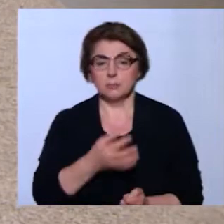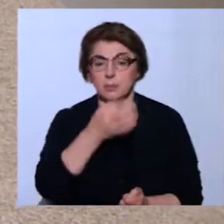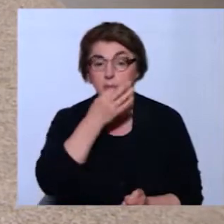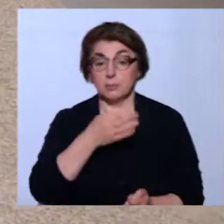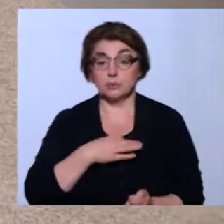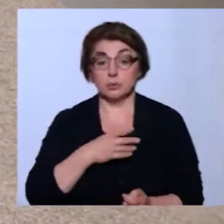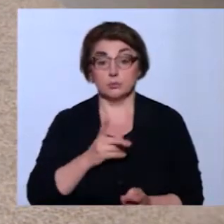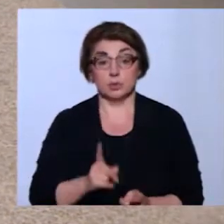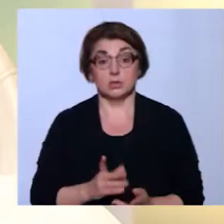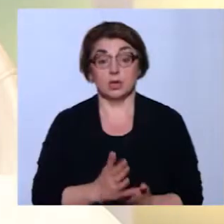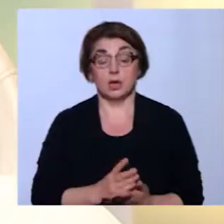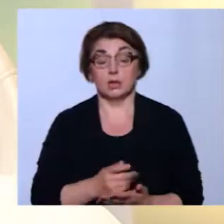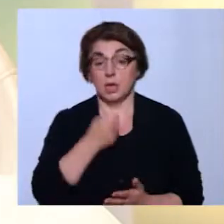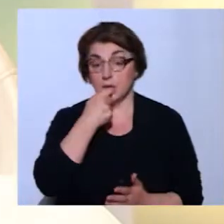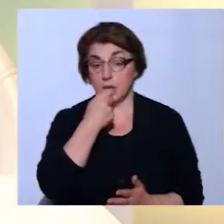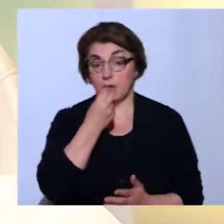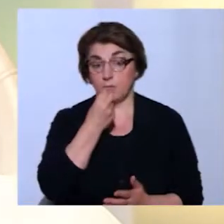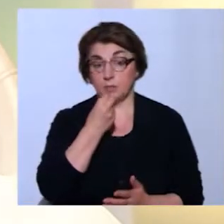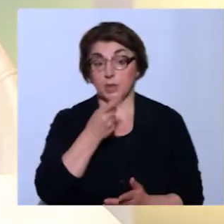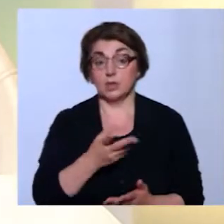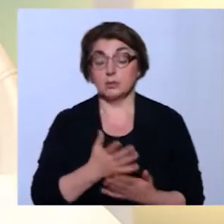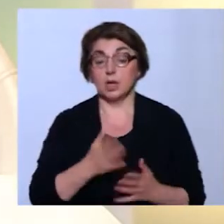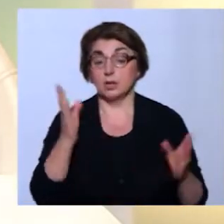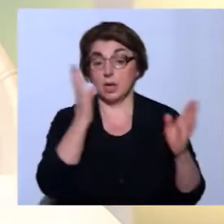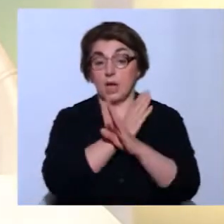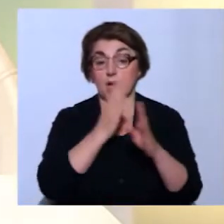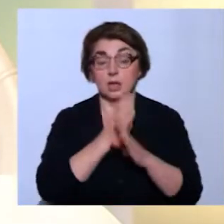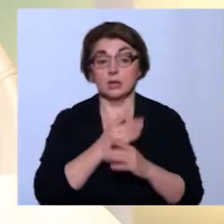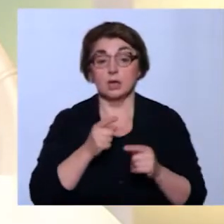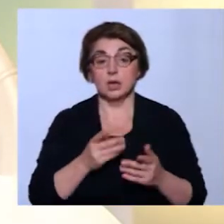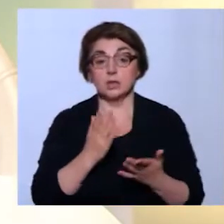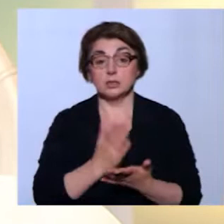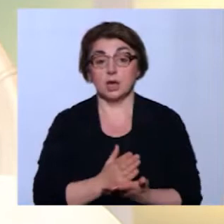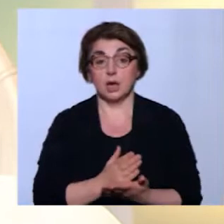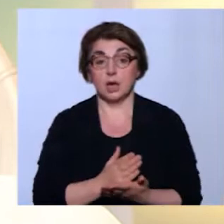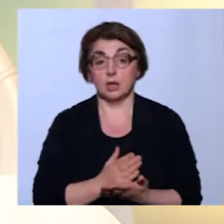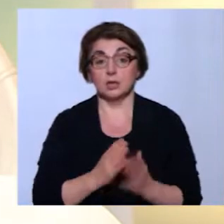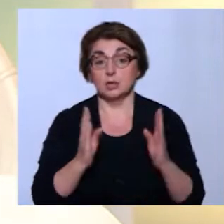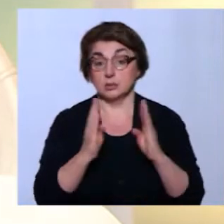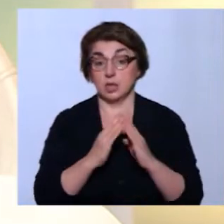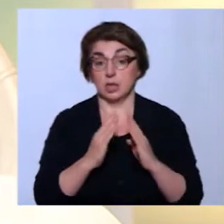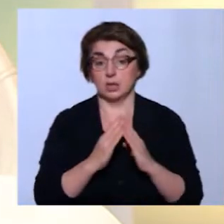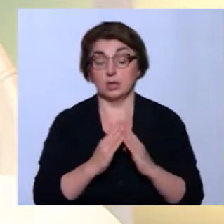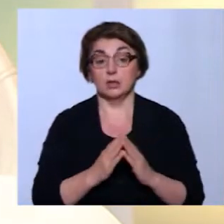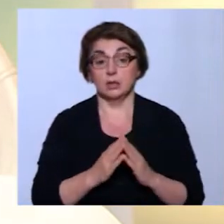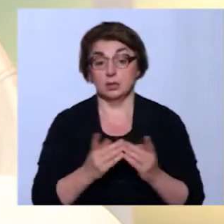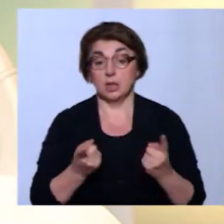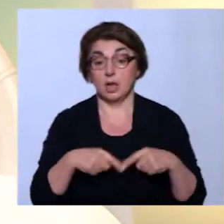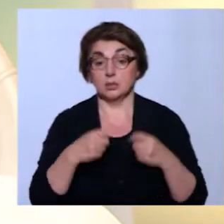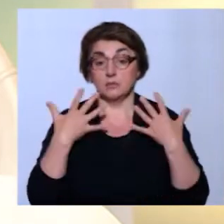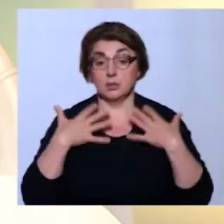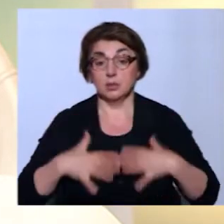მიპასუხებთ, რომ ეს არის საკვები, ეს არის ჰაერი, ეს არის სახლი და